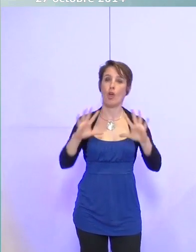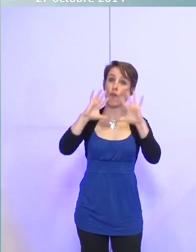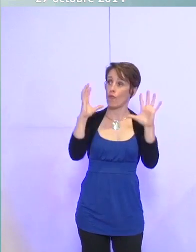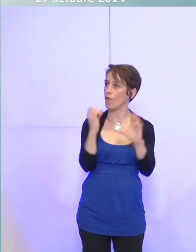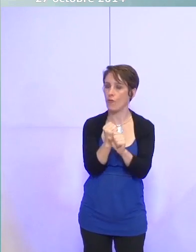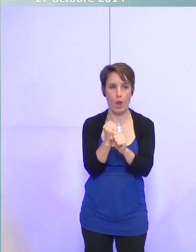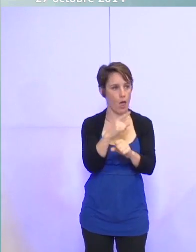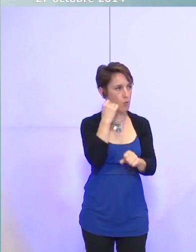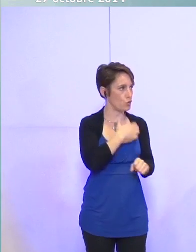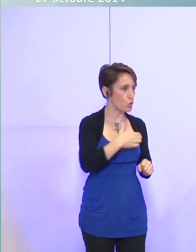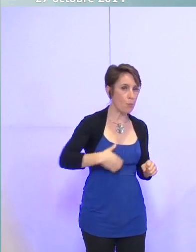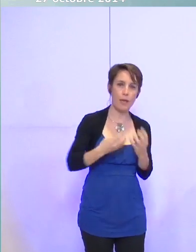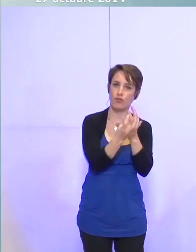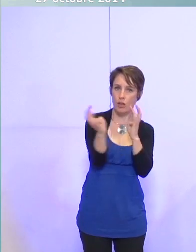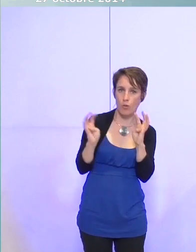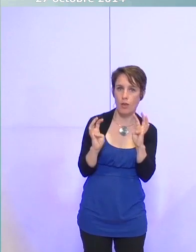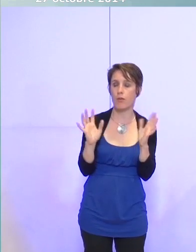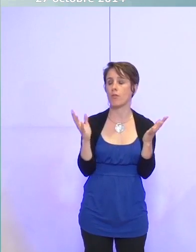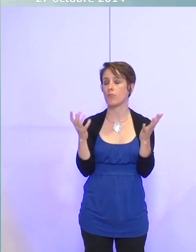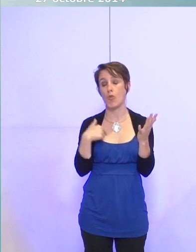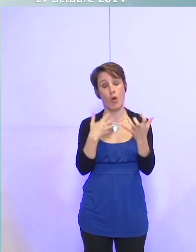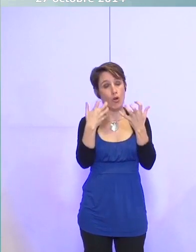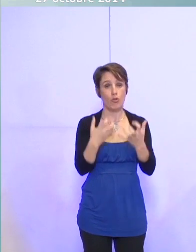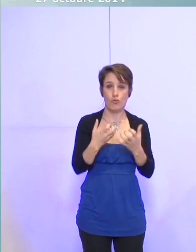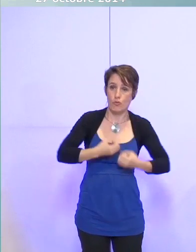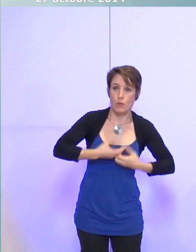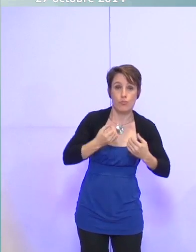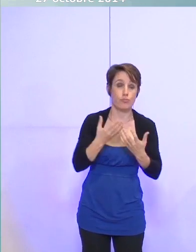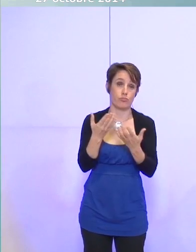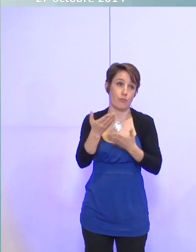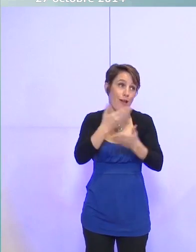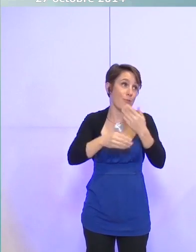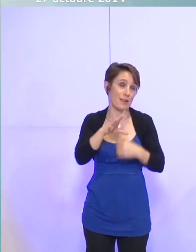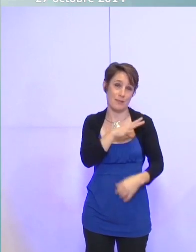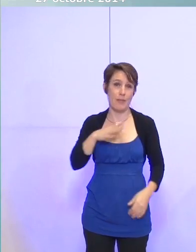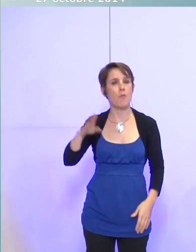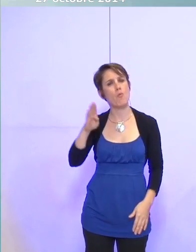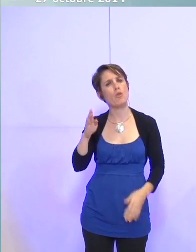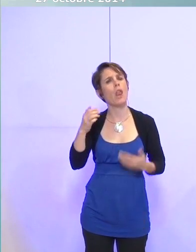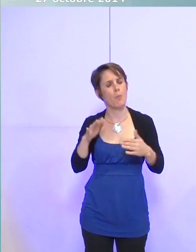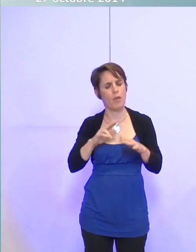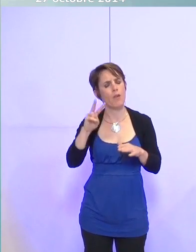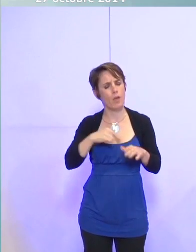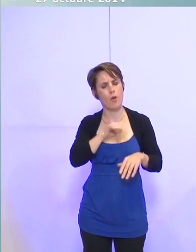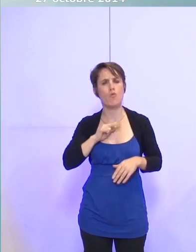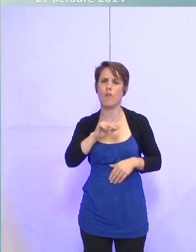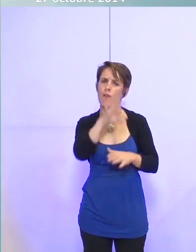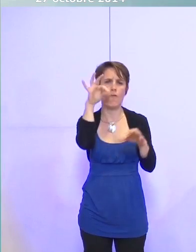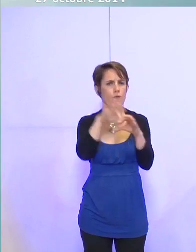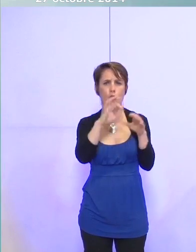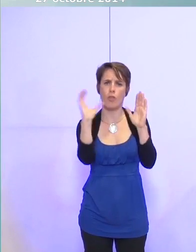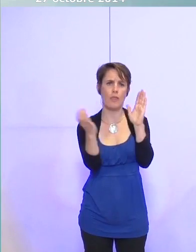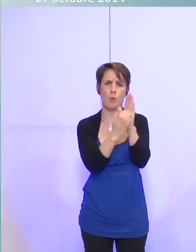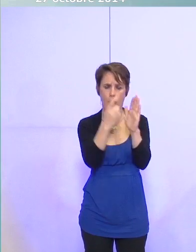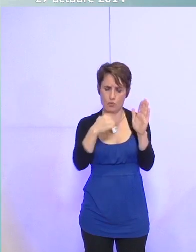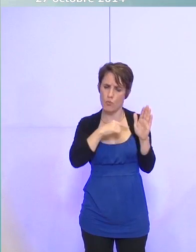le maire, mes chers collègues, ce que je souhaitais évoquer et ce qu'aurait dit Sarah Boukala. Je le répète, nous voterons cette délibération qui nous semble aller dans